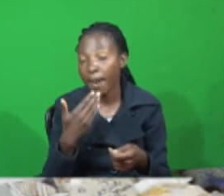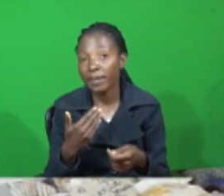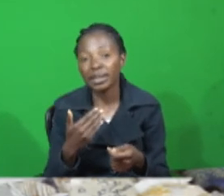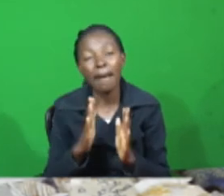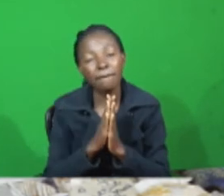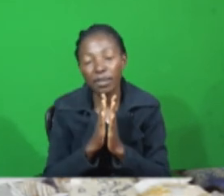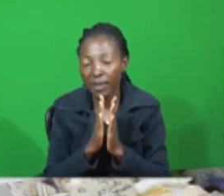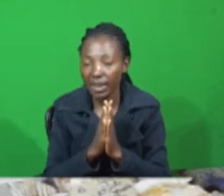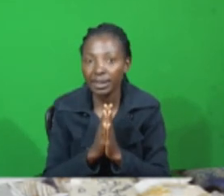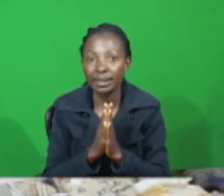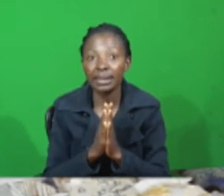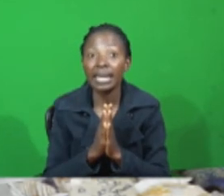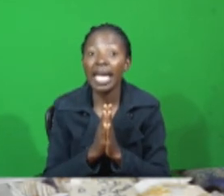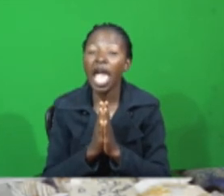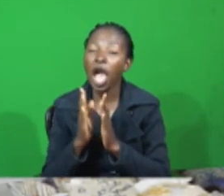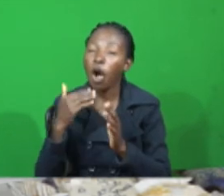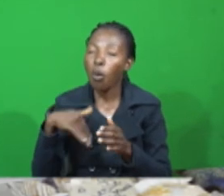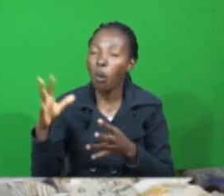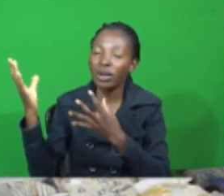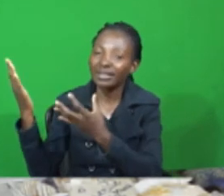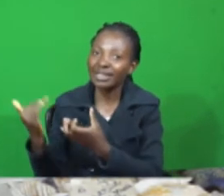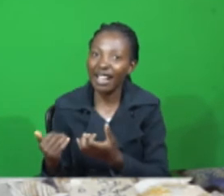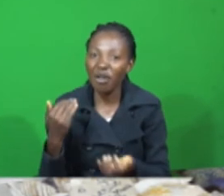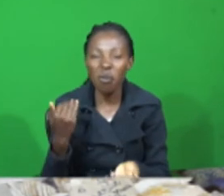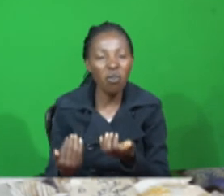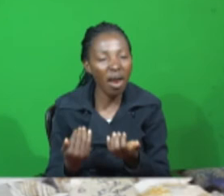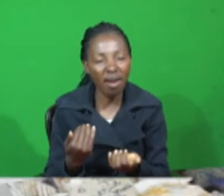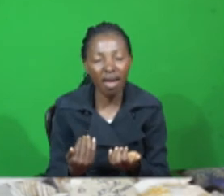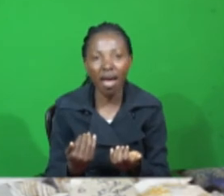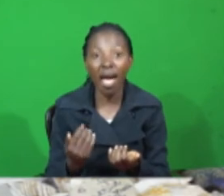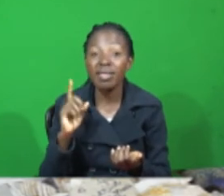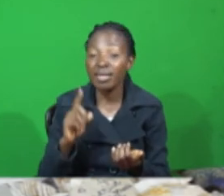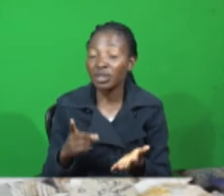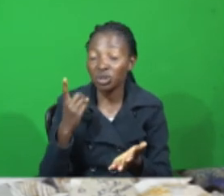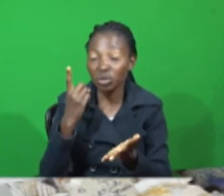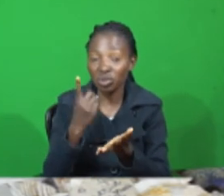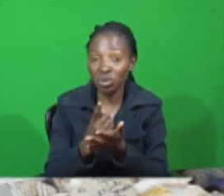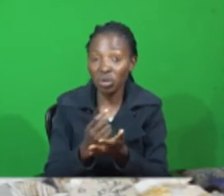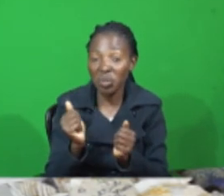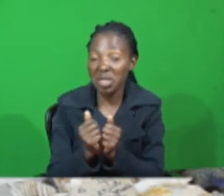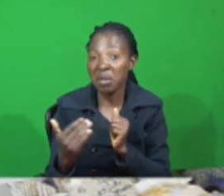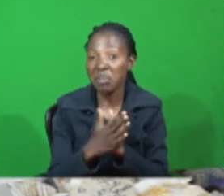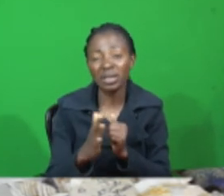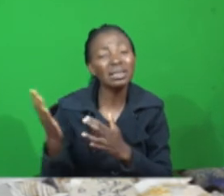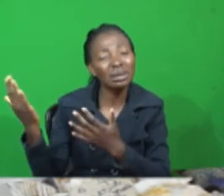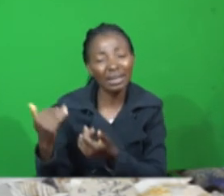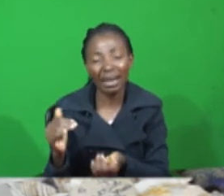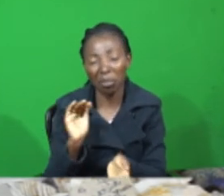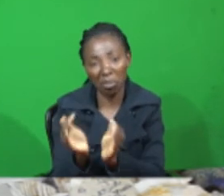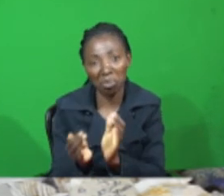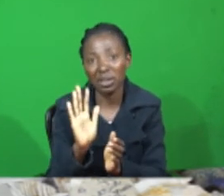Wedwe Perez ngaanotorwa. Right. Mwana wawakaita kunze kuya natama ngaanotorwa